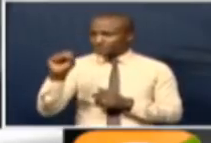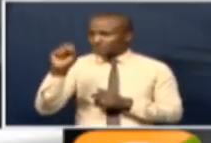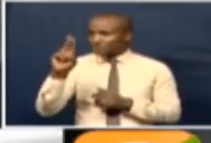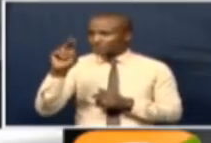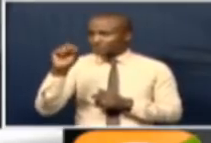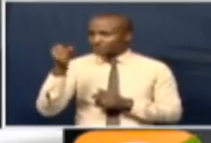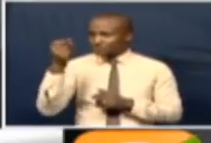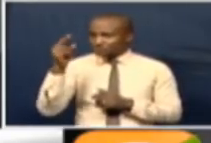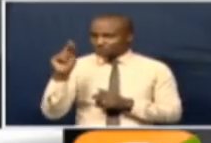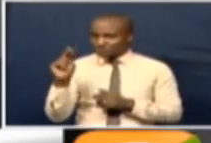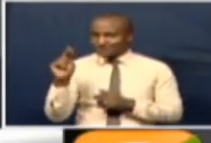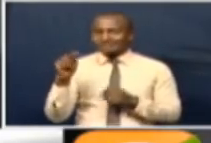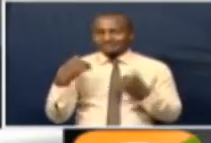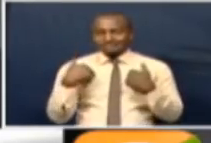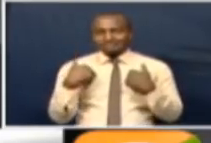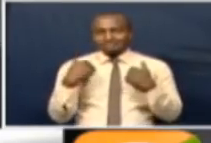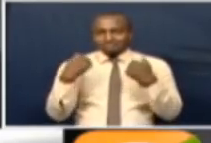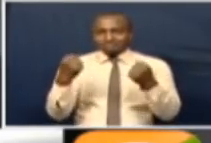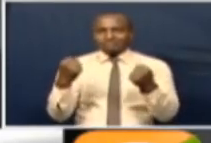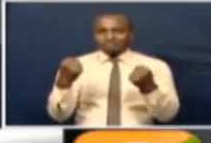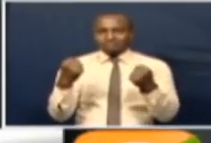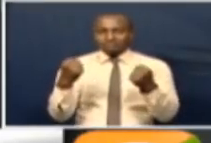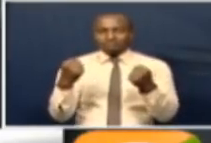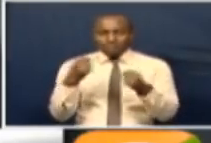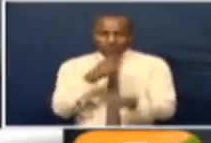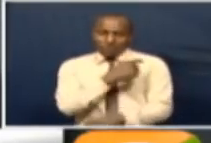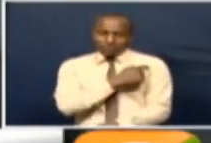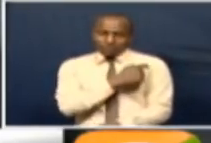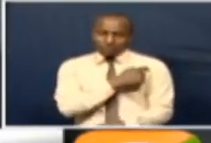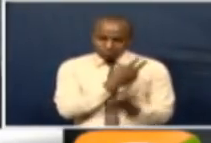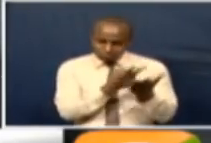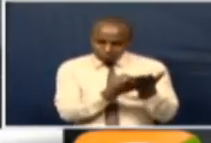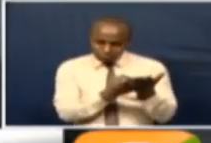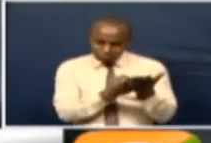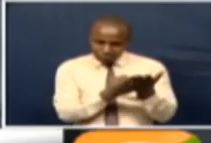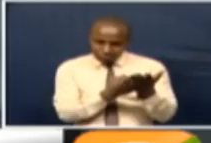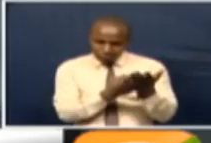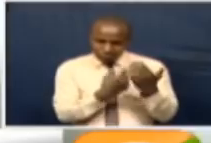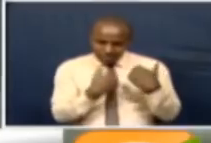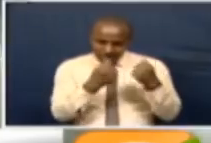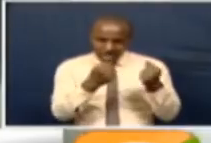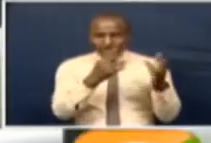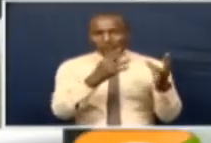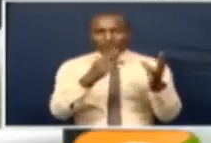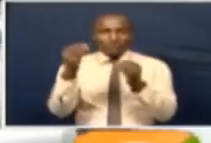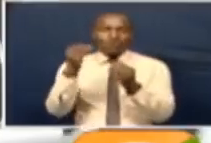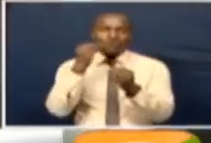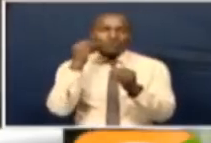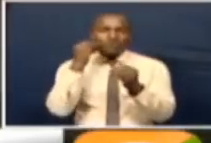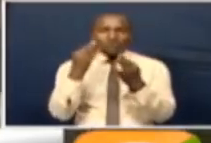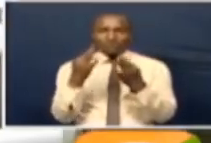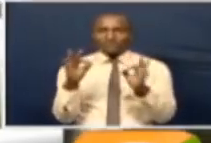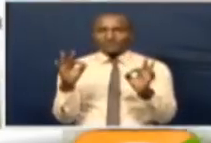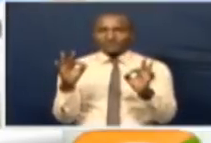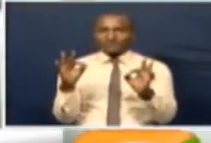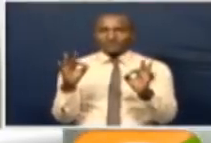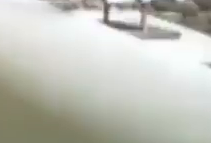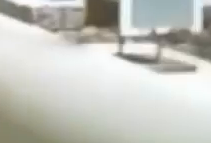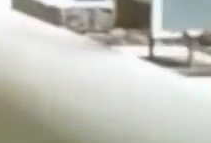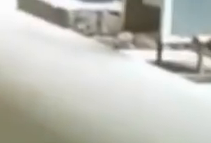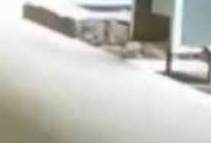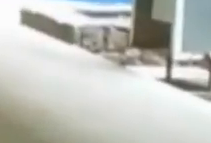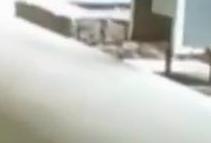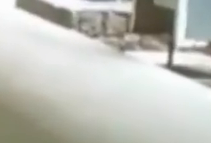nafuu hospitalini hadi atakapopona kiasi cha kuruhusiwa kwenda nyumbani. Kazo Gunga, Citizen, Nipashe.